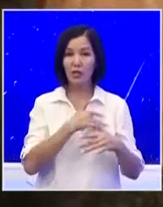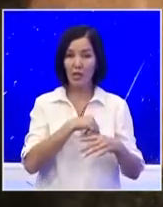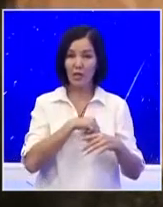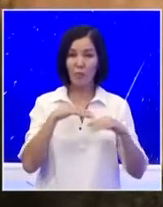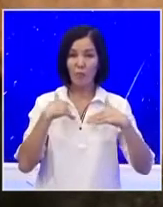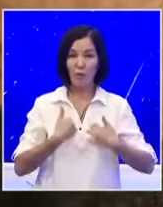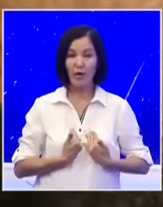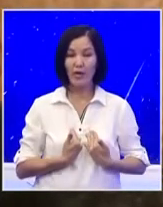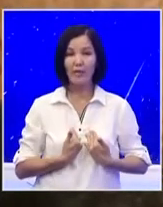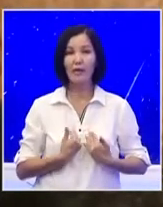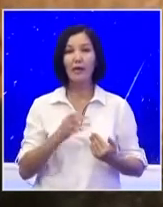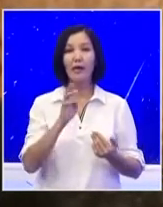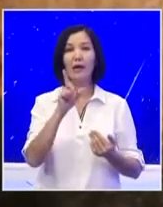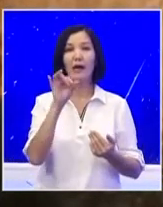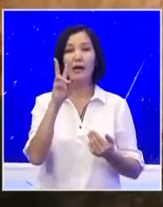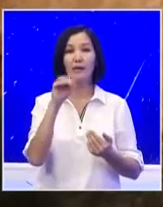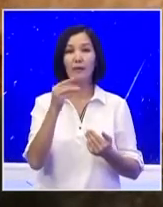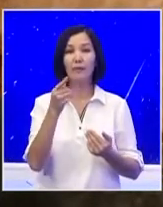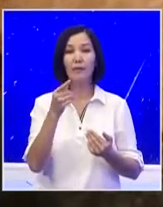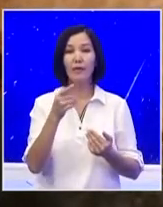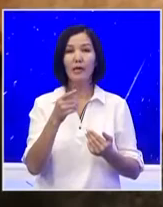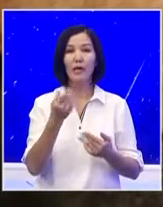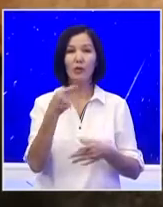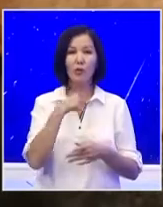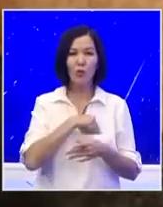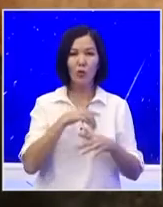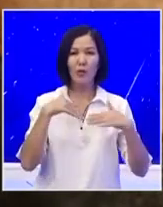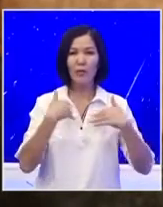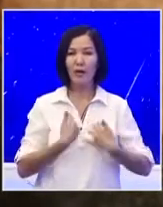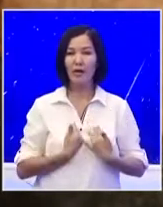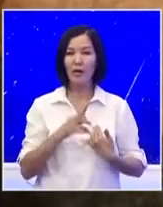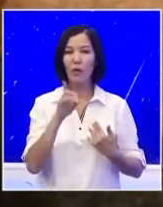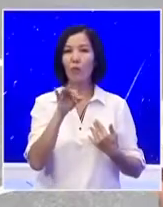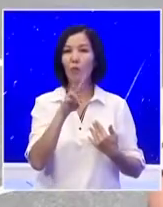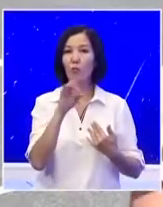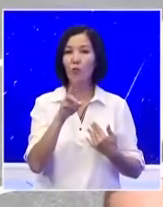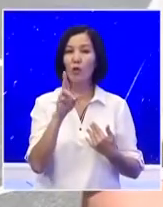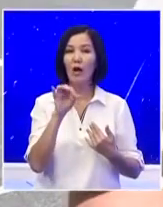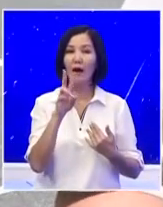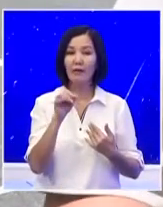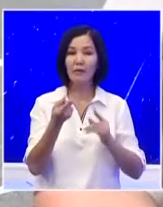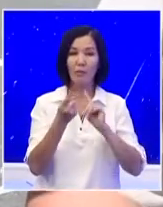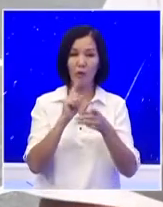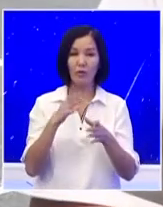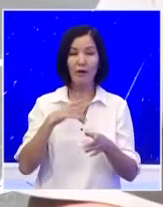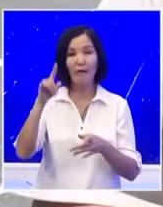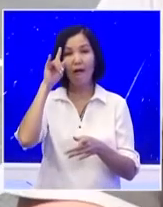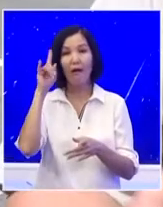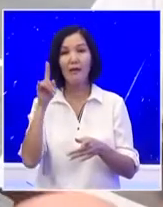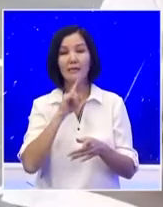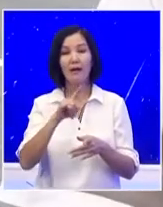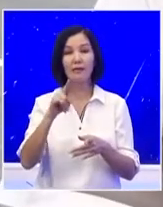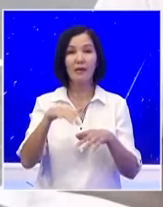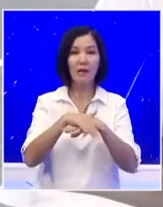әнші». Оны хәкім «Көңілім менің қараңғы, бұл ақын» деп аударған. Абай да қазақ даласының, қазақ